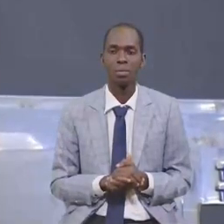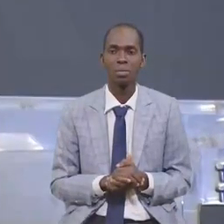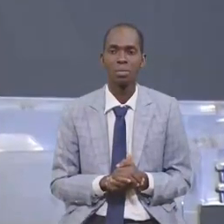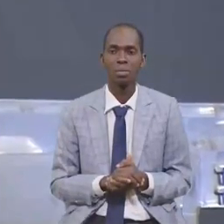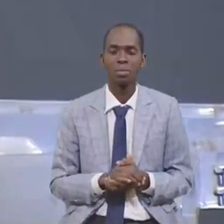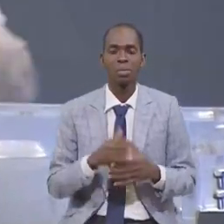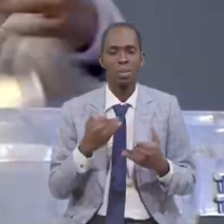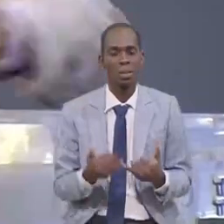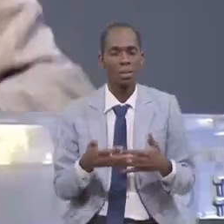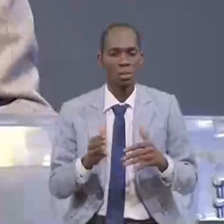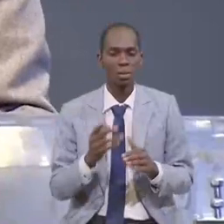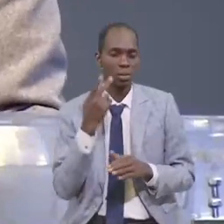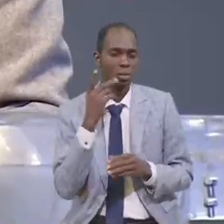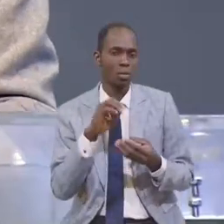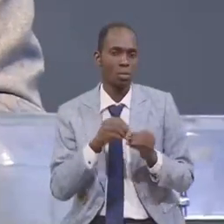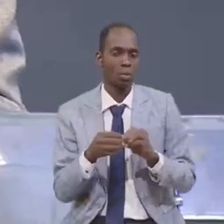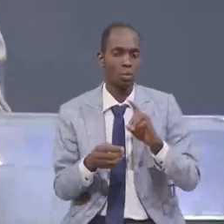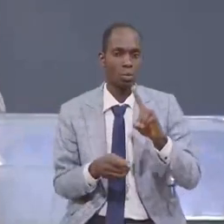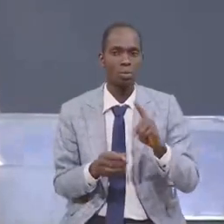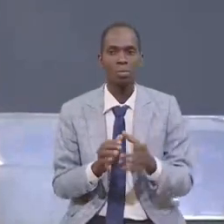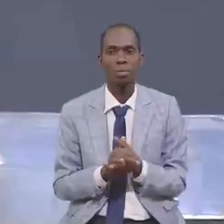Voyons donc le premier point.